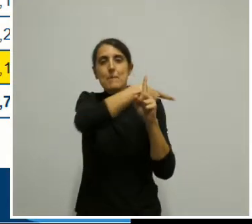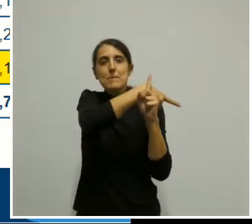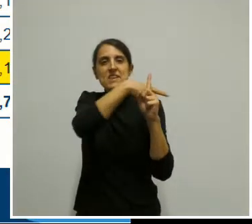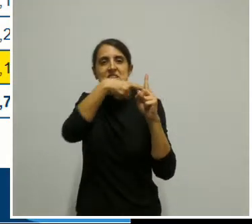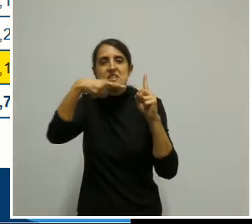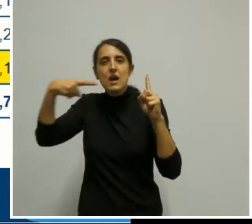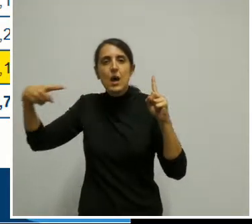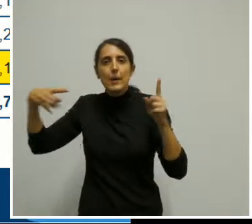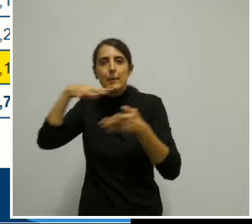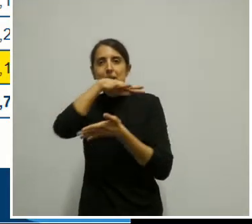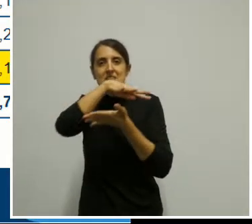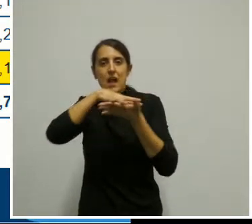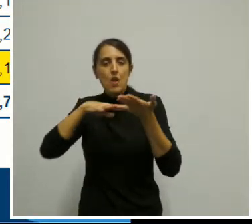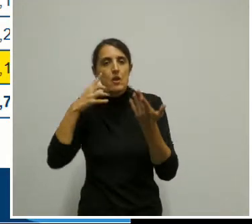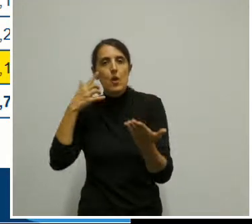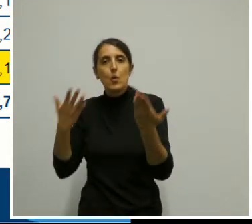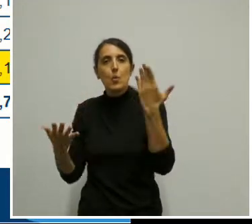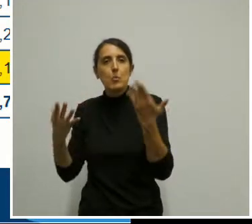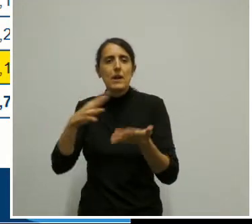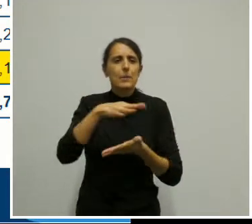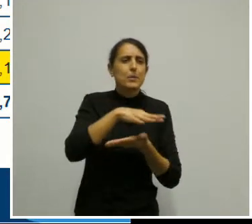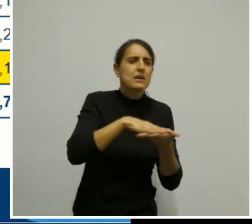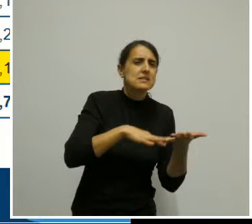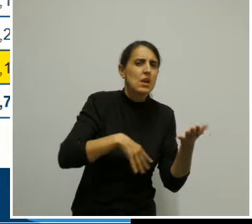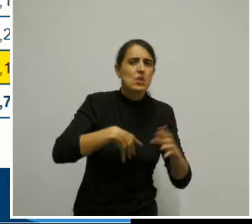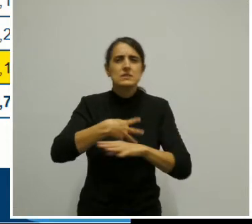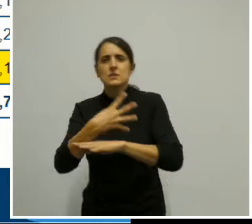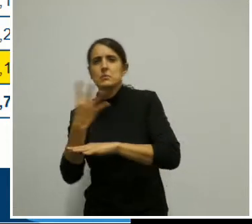Barcelona, ¿vale? Perquè veieu i us pugueu